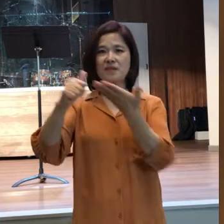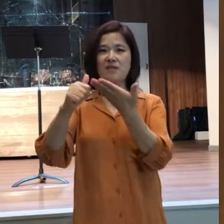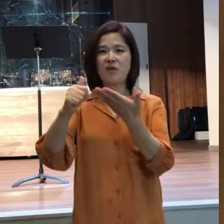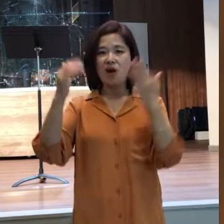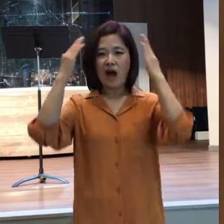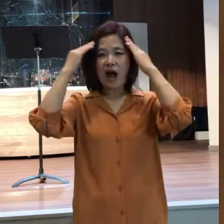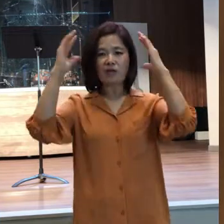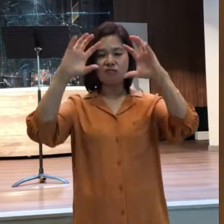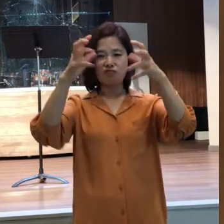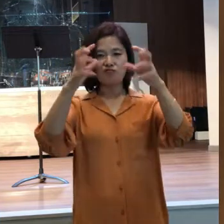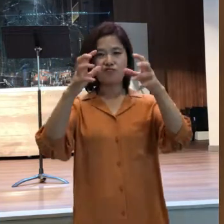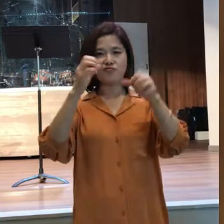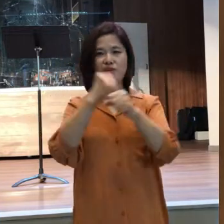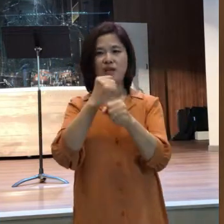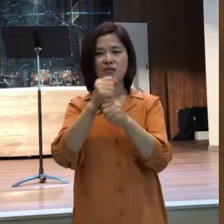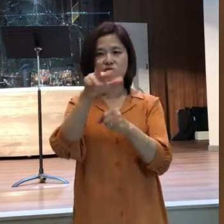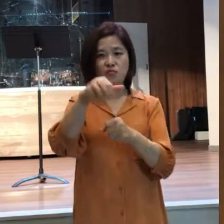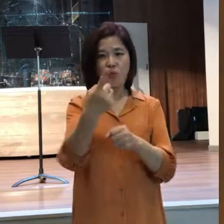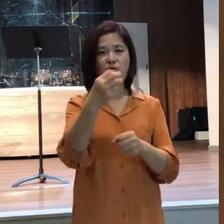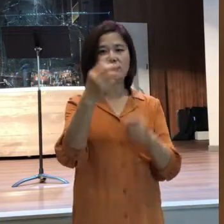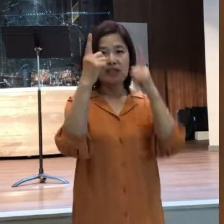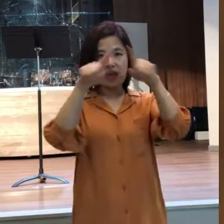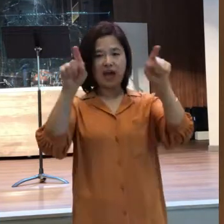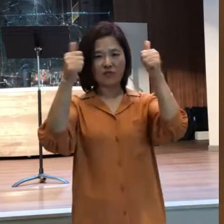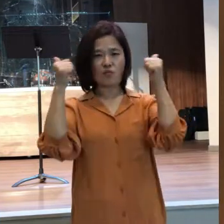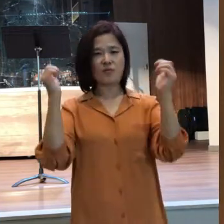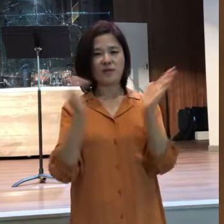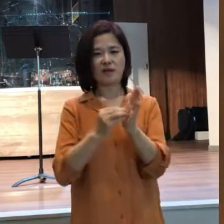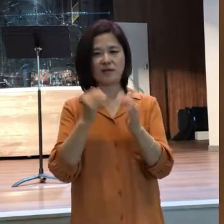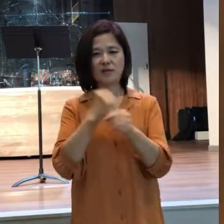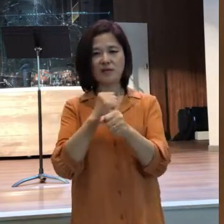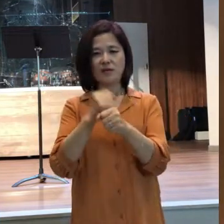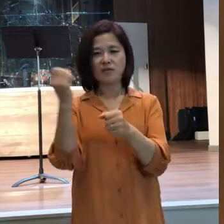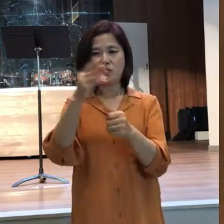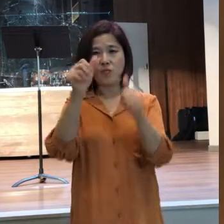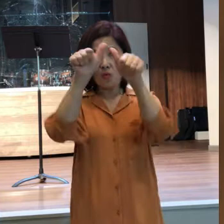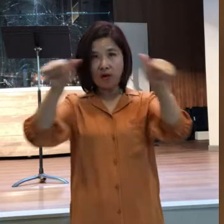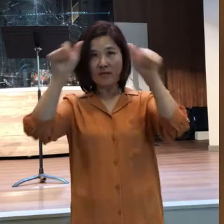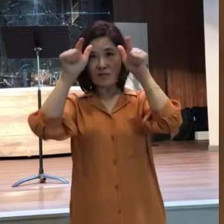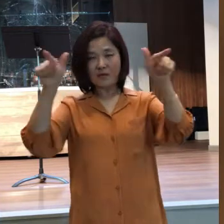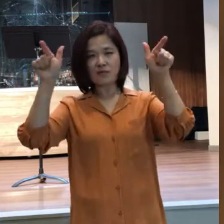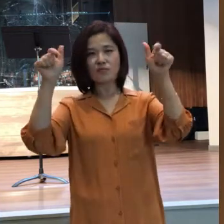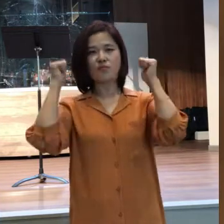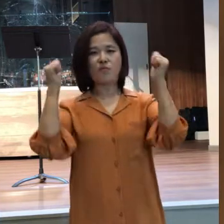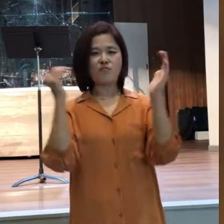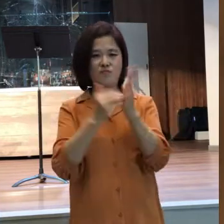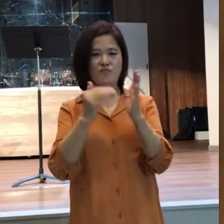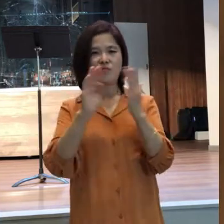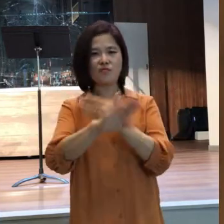한국의 총신대학교를 졸업하시고 또 총신대학교 신학대학원 졸업 이후에